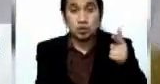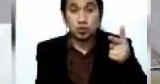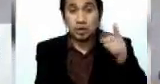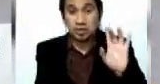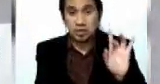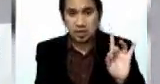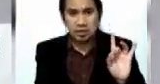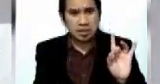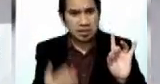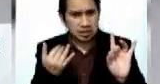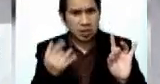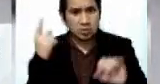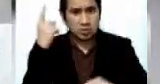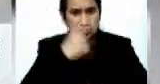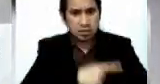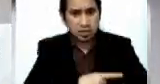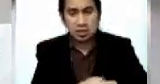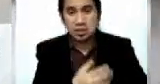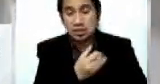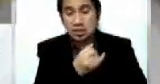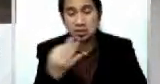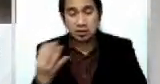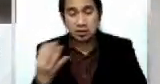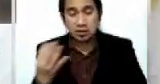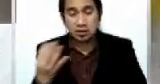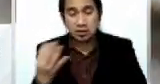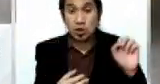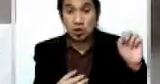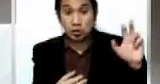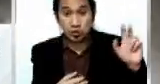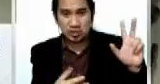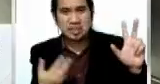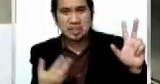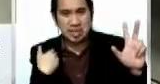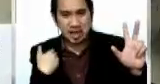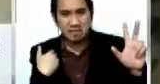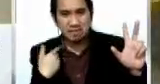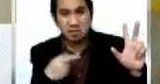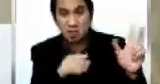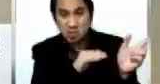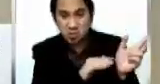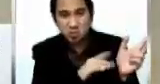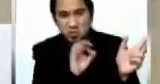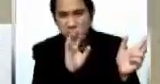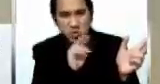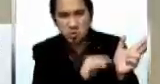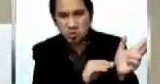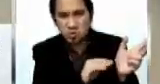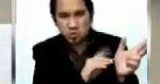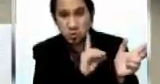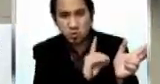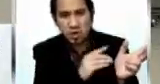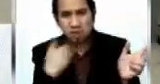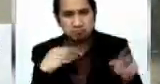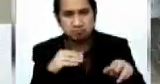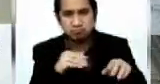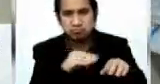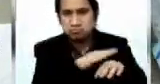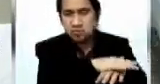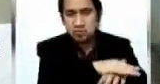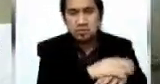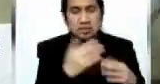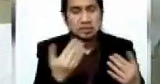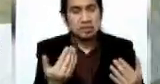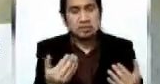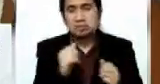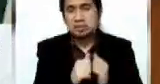kasi ay 13 healthcare worker ang kumpirmadong nahawahan ng sakit. Malaking pagsipa ito kung ikukumpara sa monthly average sa nakalipas